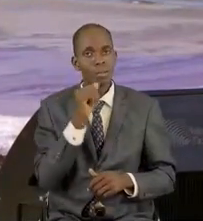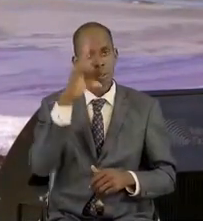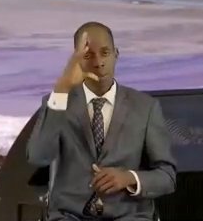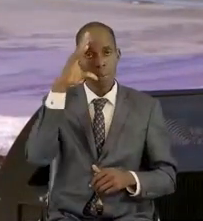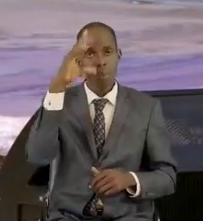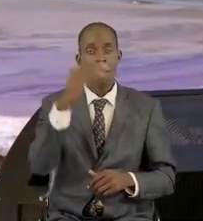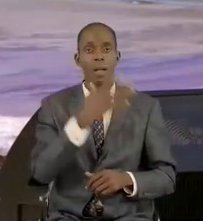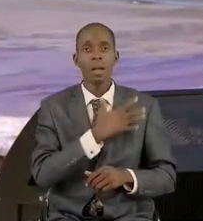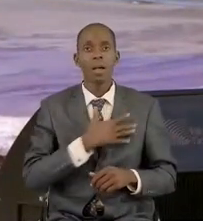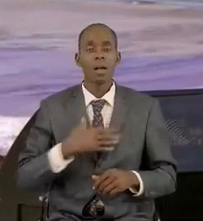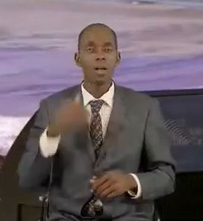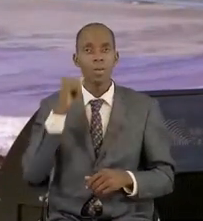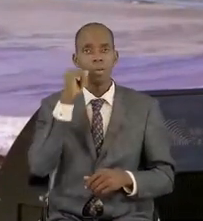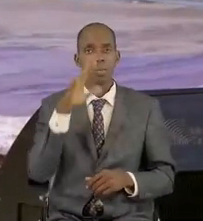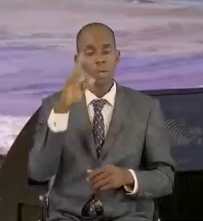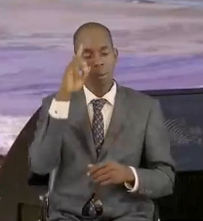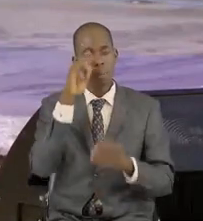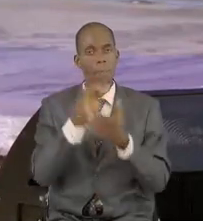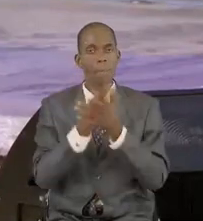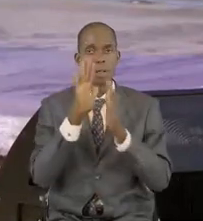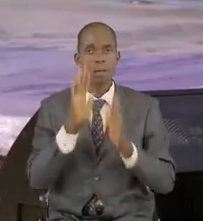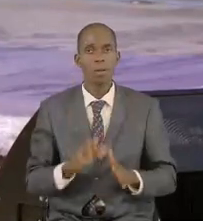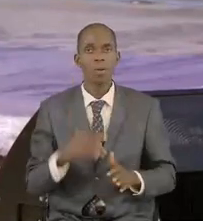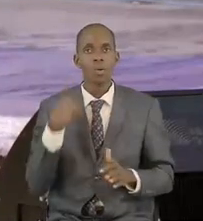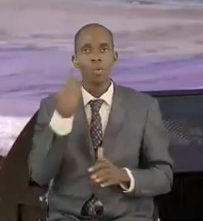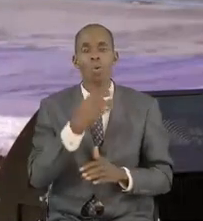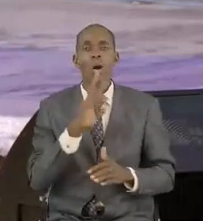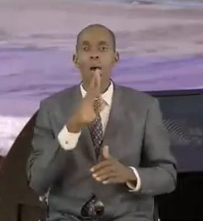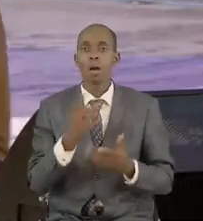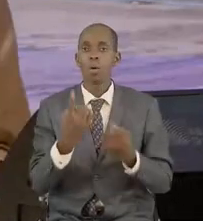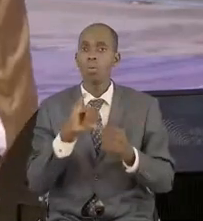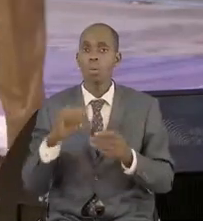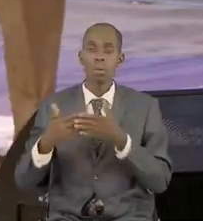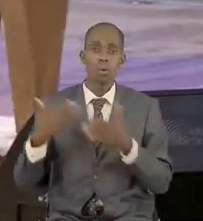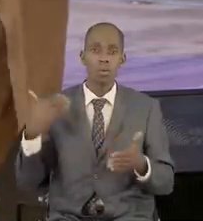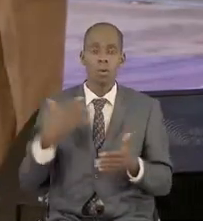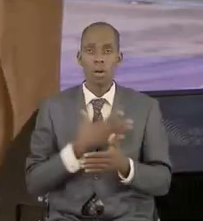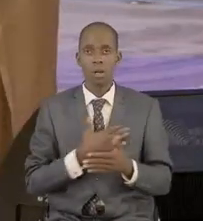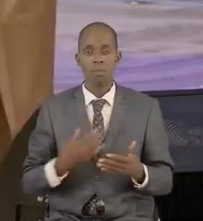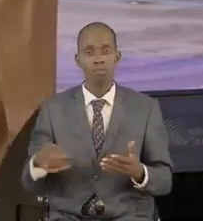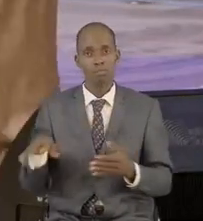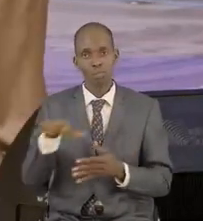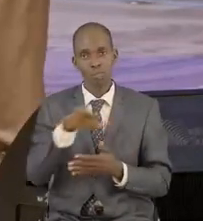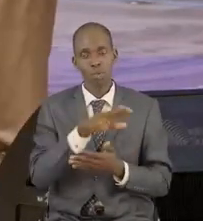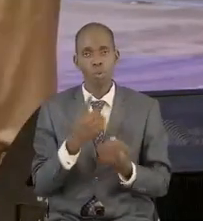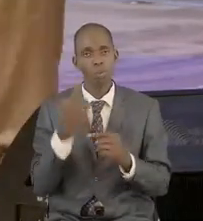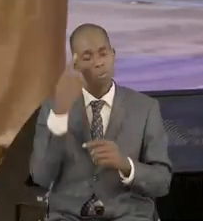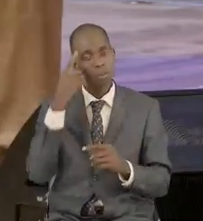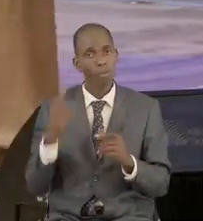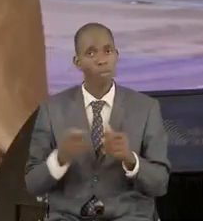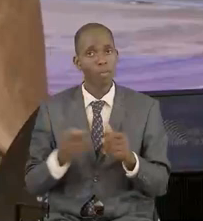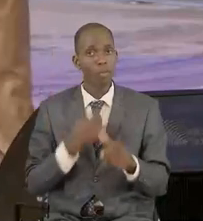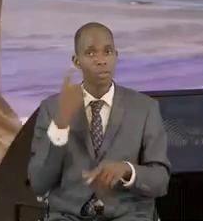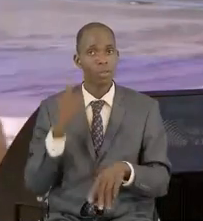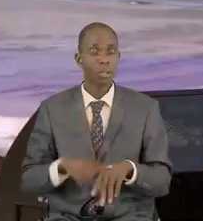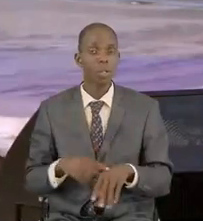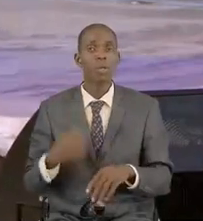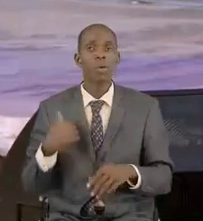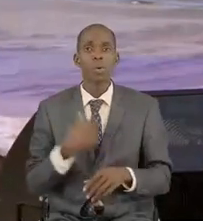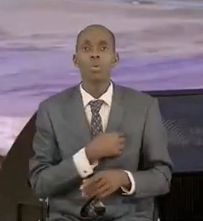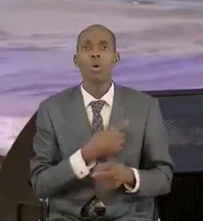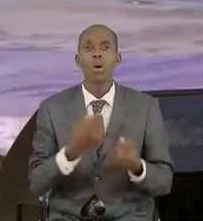hommes et femmes croyant ceux qui venaient et ceux qui sont la première fois nous sommes venus